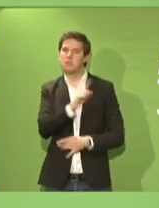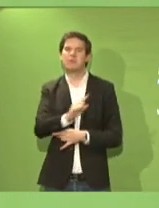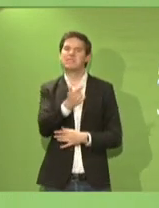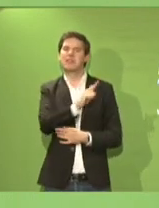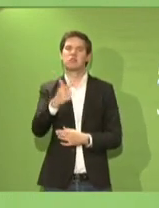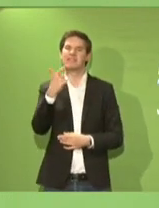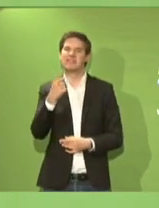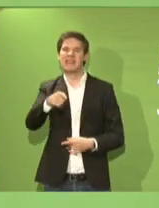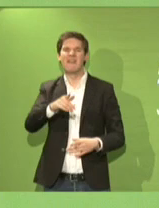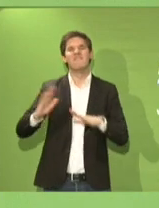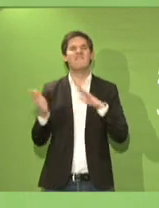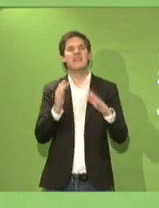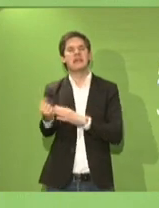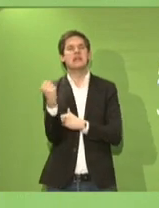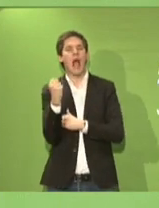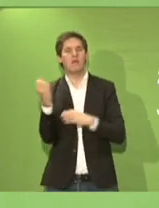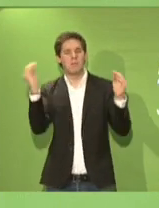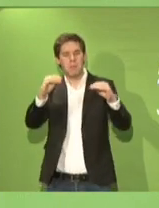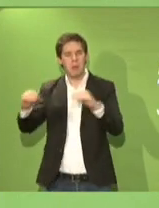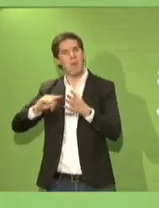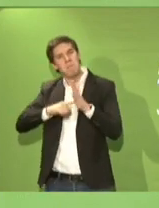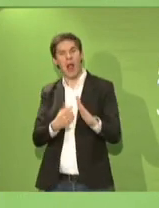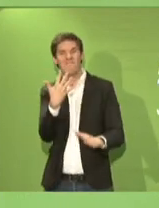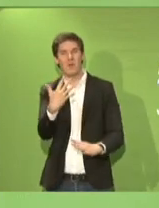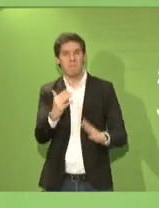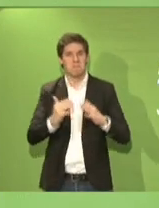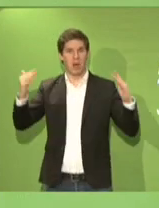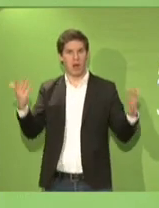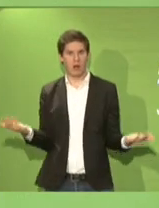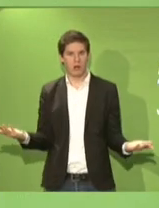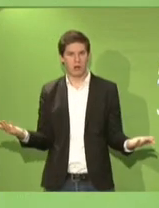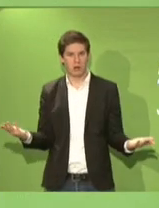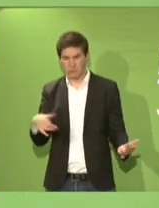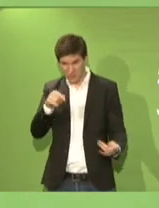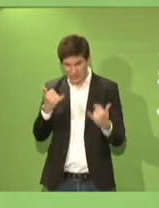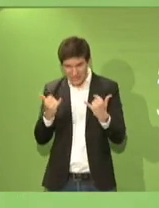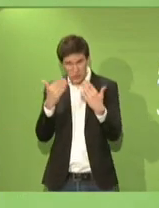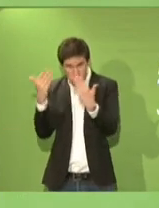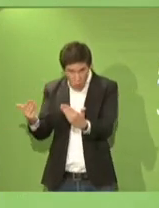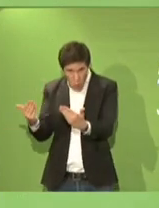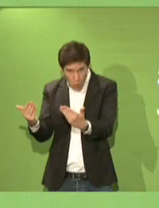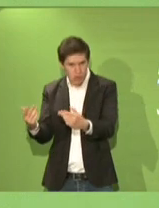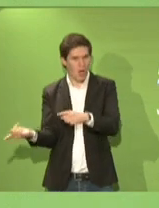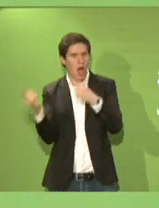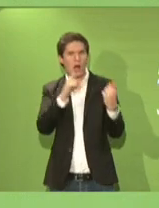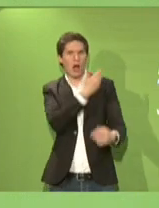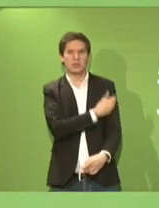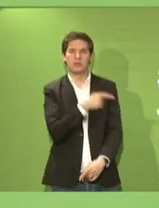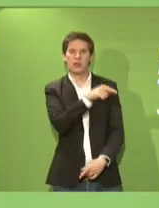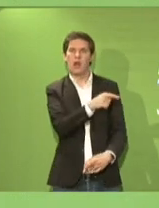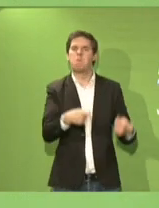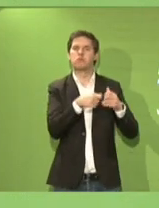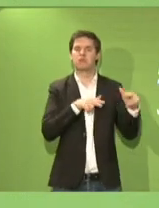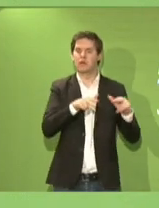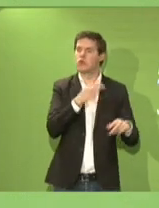2020 zu verfünffachen. So wird es gemacht, liebe Freundinnen und Freunde. Und da kann es nicht sein, dass die Bundesregierung hier kein Vorbild sieht,